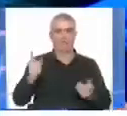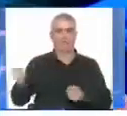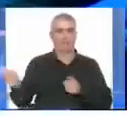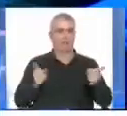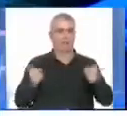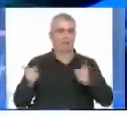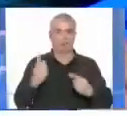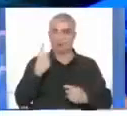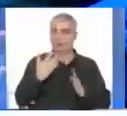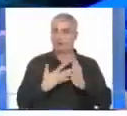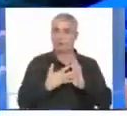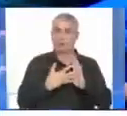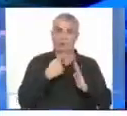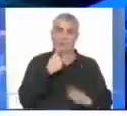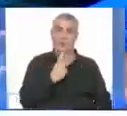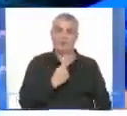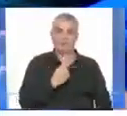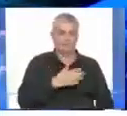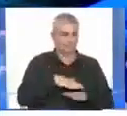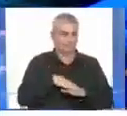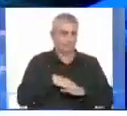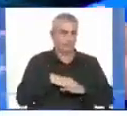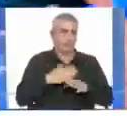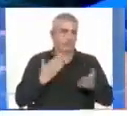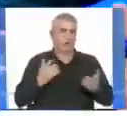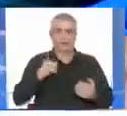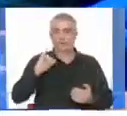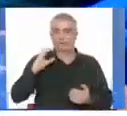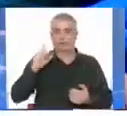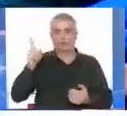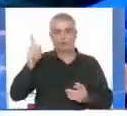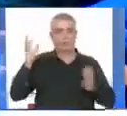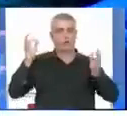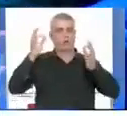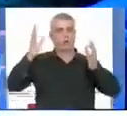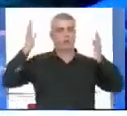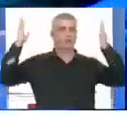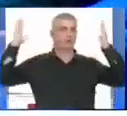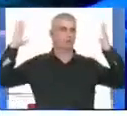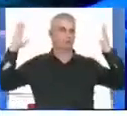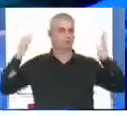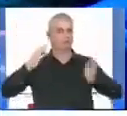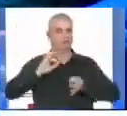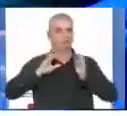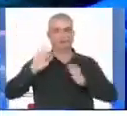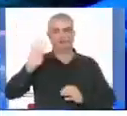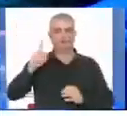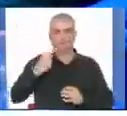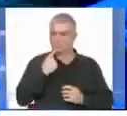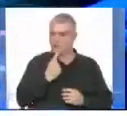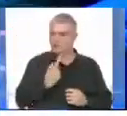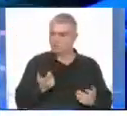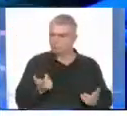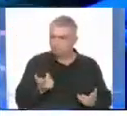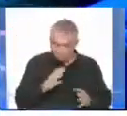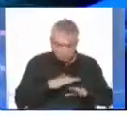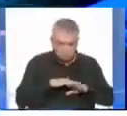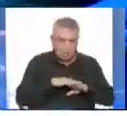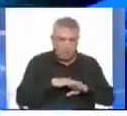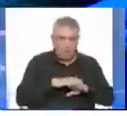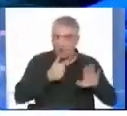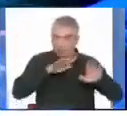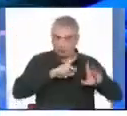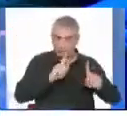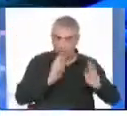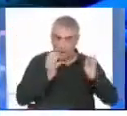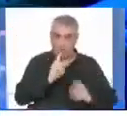אחד החוקרים אמר, סליחה, יוסי כהן הוא קדוש. ופרקליטו של נתניהו, עמית חדד, אמר לו, אז שנייה, ראש